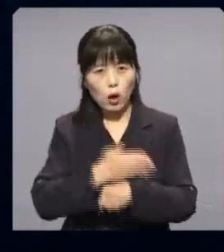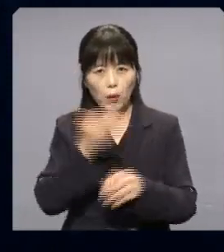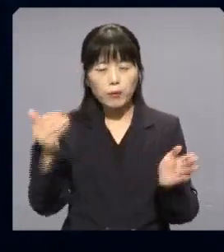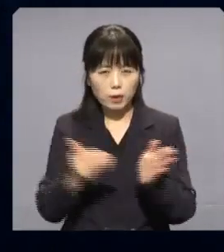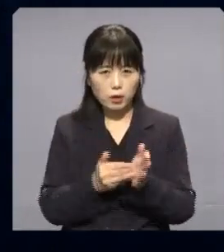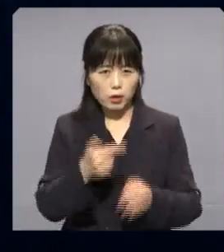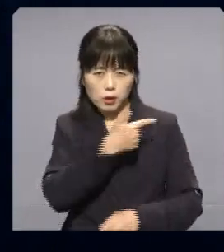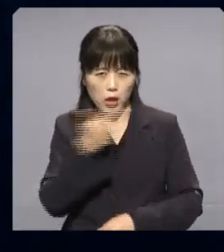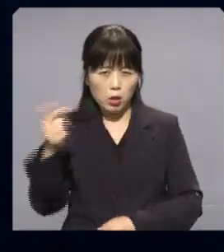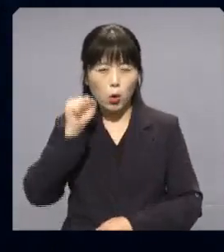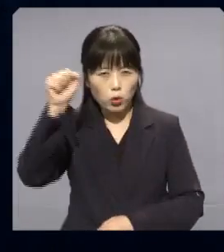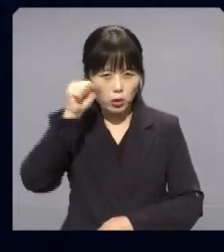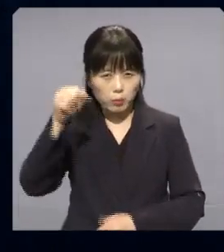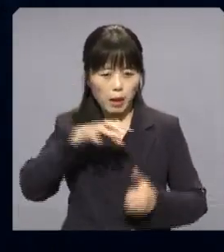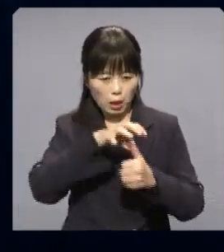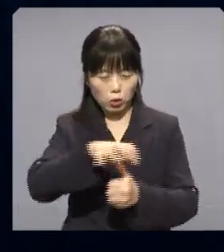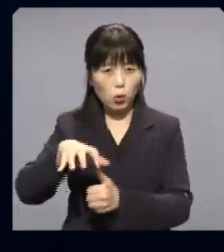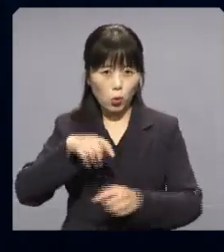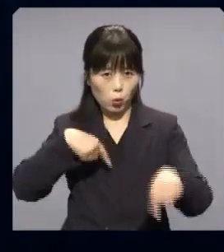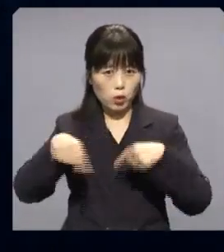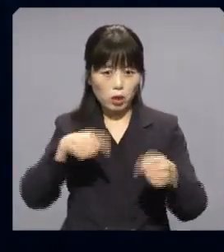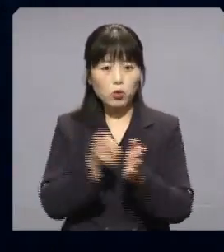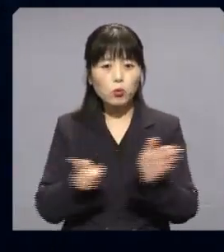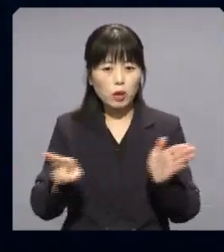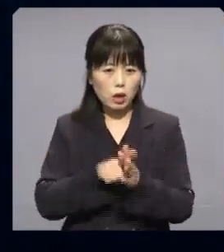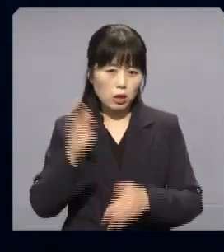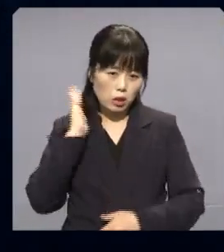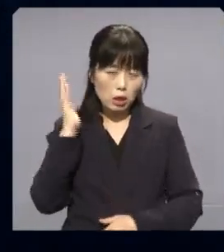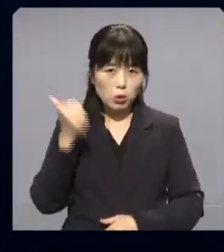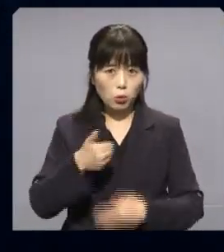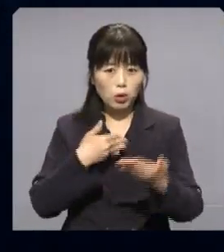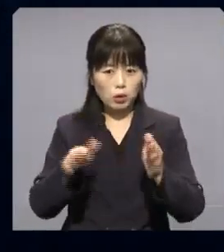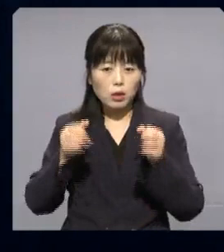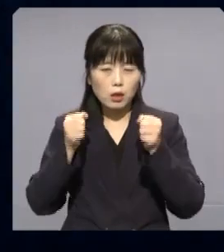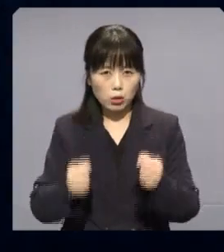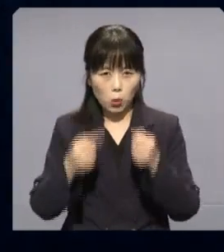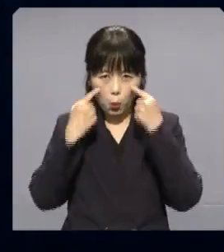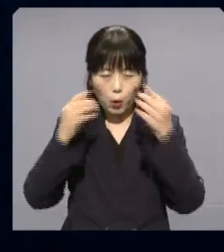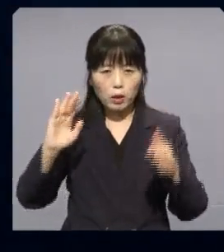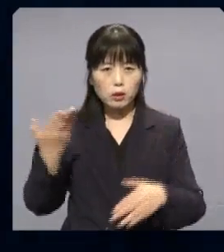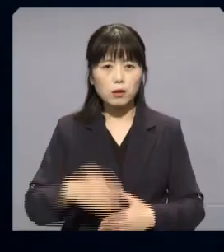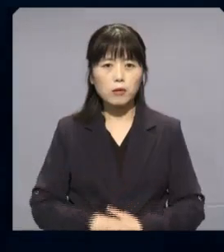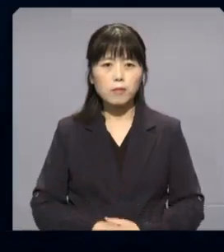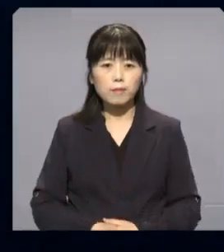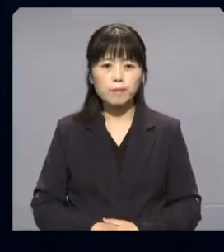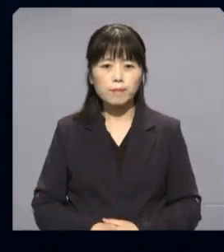9시까지 대규모 집회 통제를 위해 용산 대통령실에 있던 것으로 확인됐습니다.